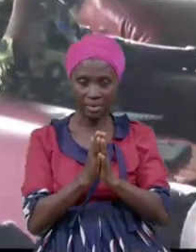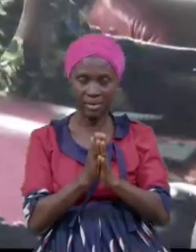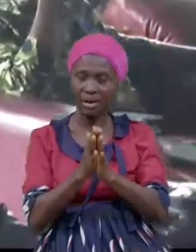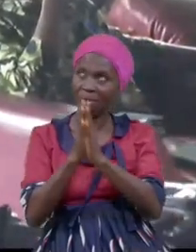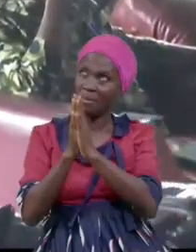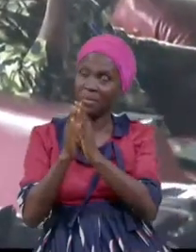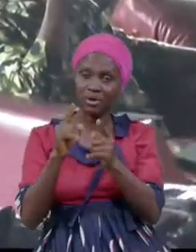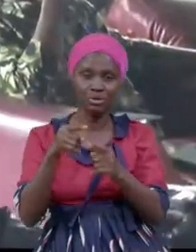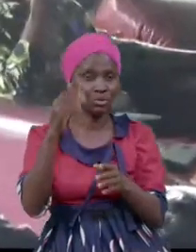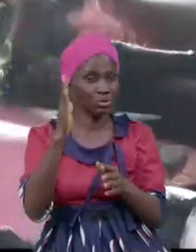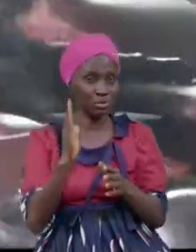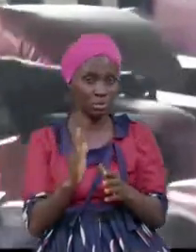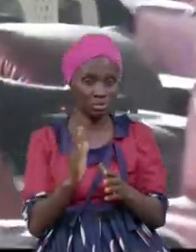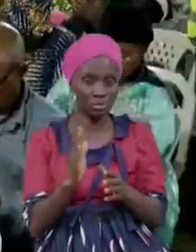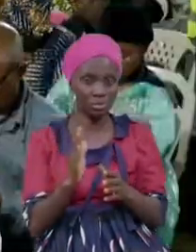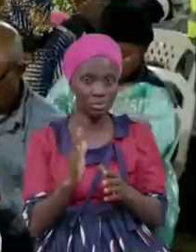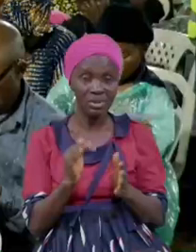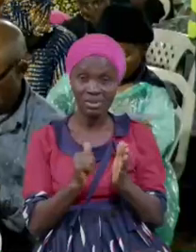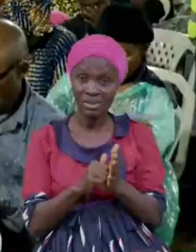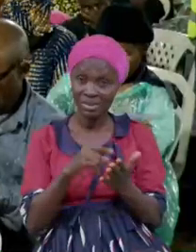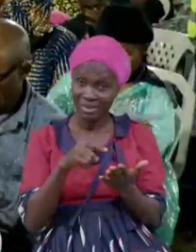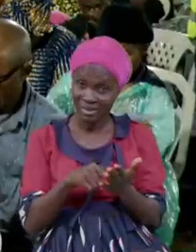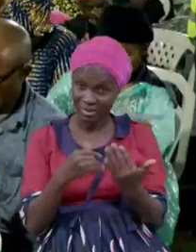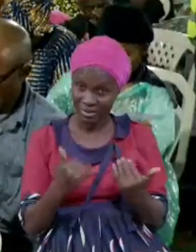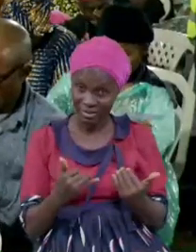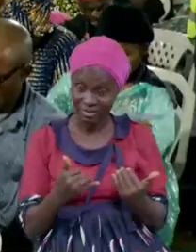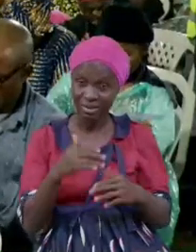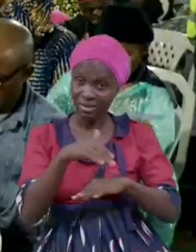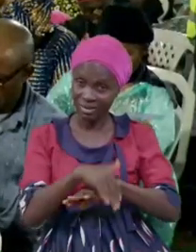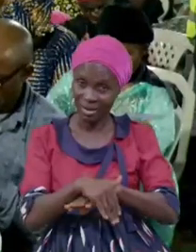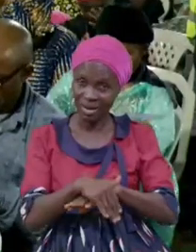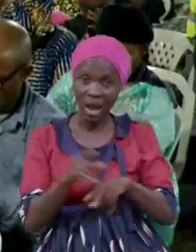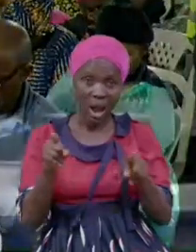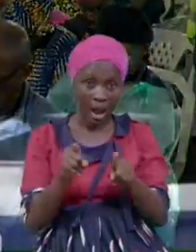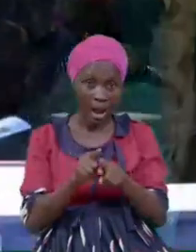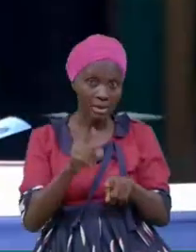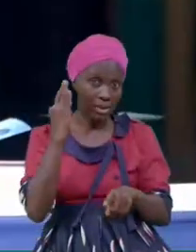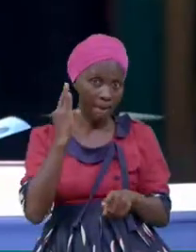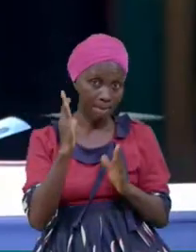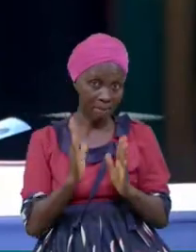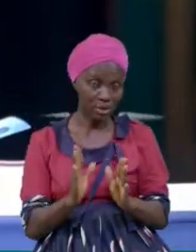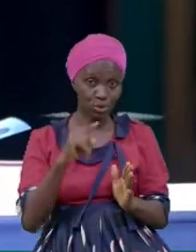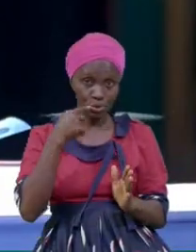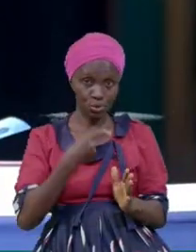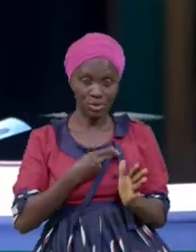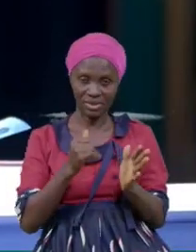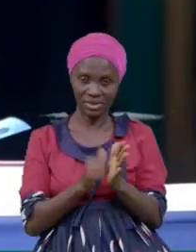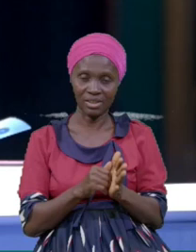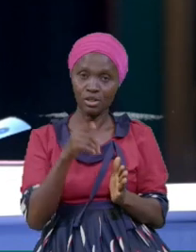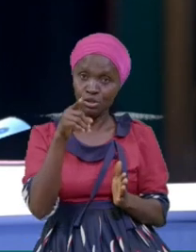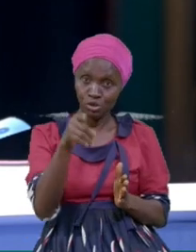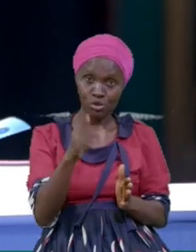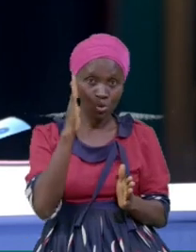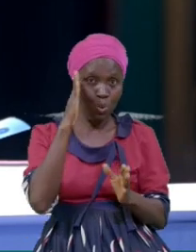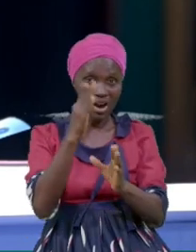en invoquant le Seigneur, pour que ce soit... Le pasteur nous a déjà dit, vous allez